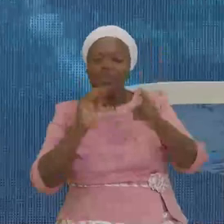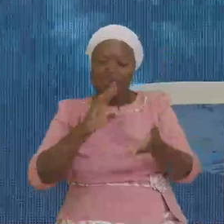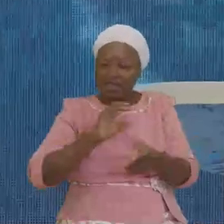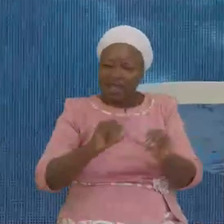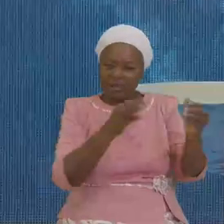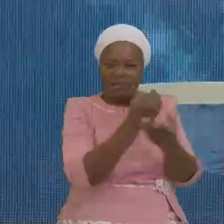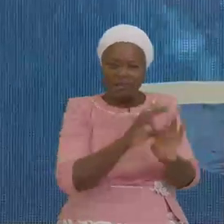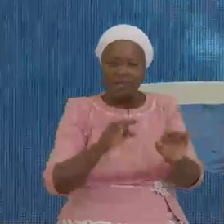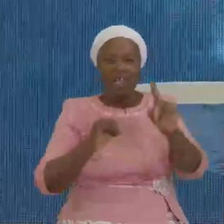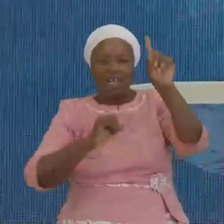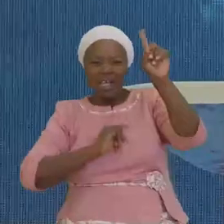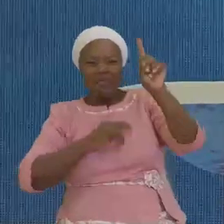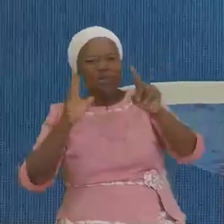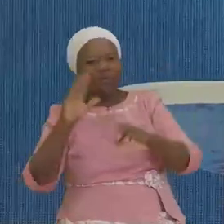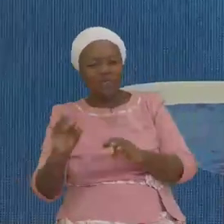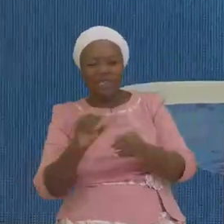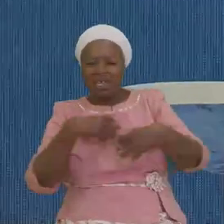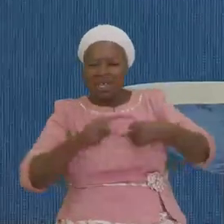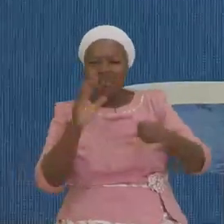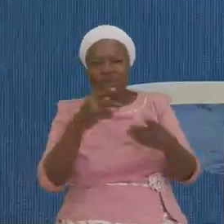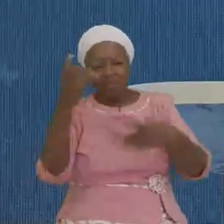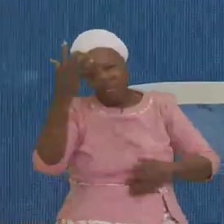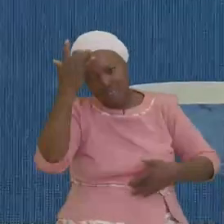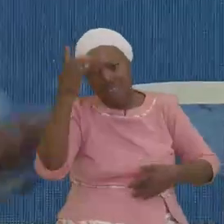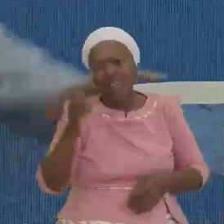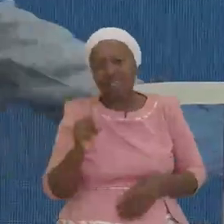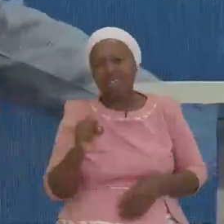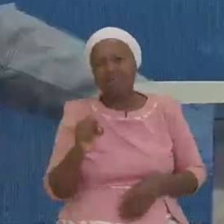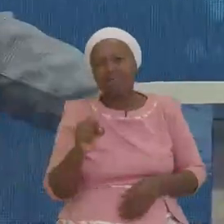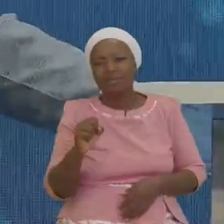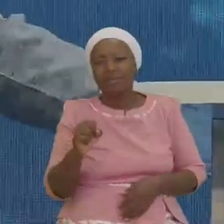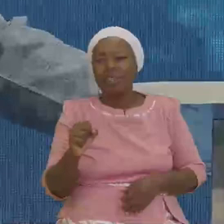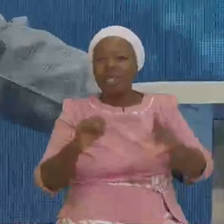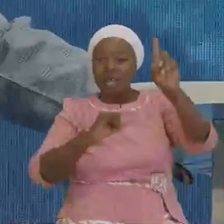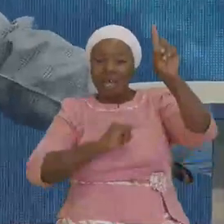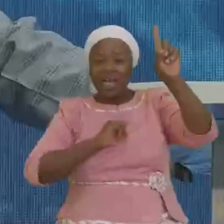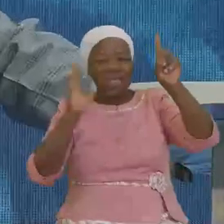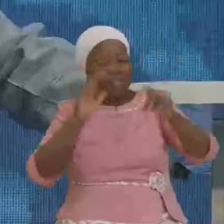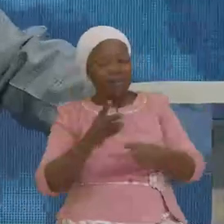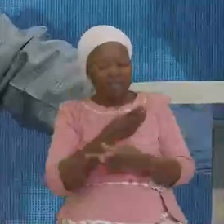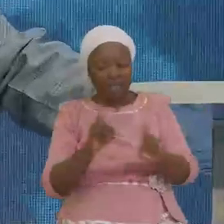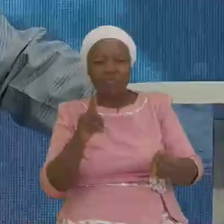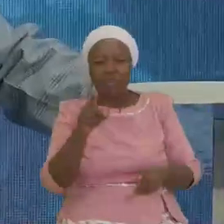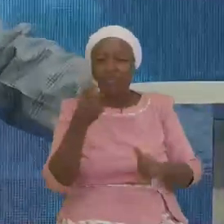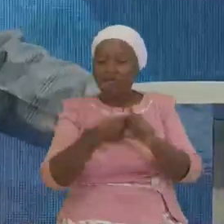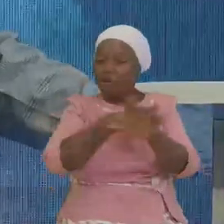tes péchés. Je vais t'affranchir. Je vais guérir tes maladies.